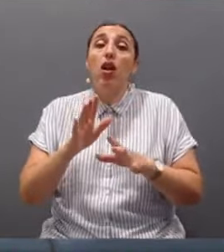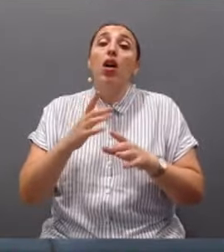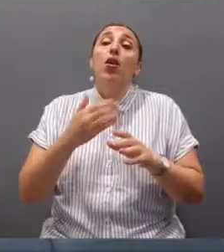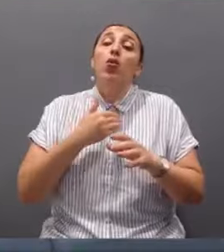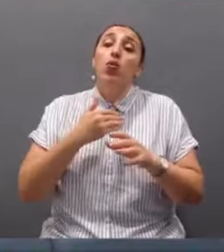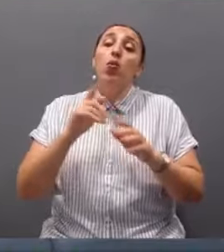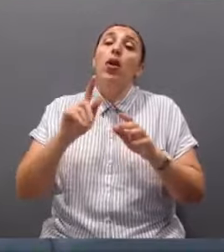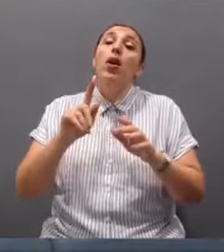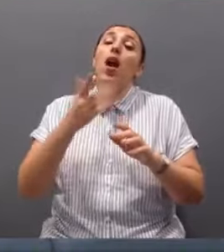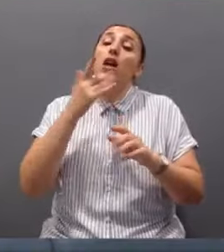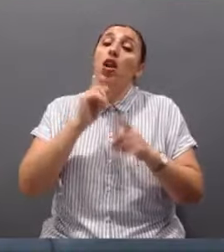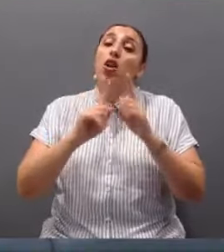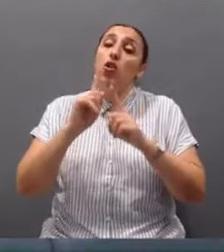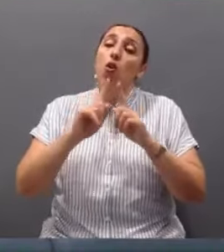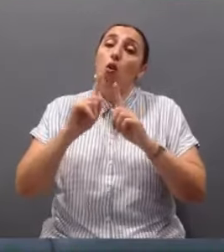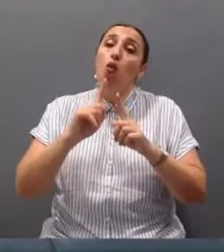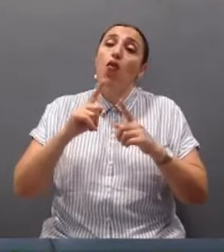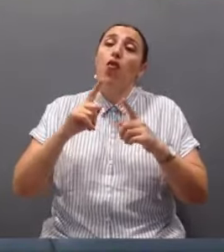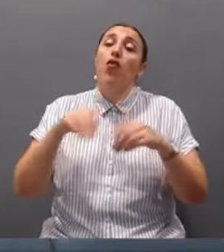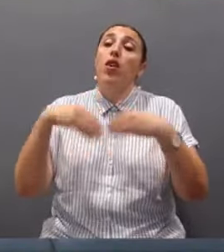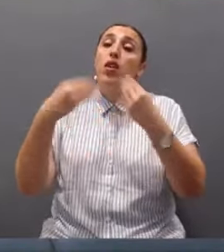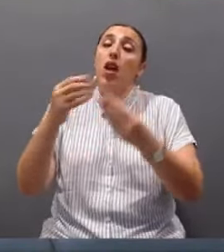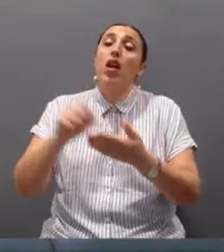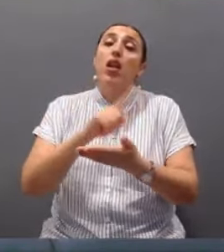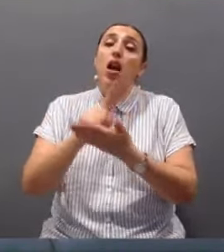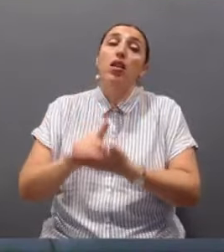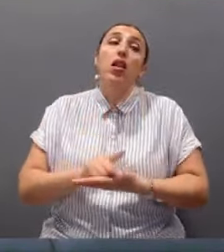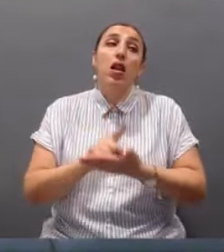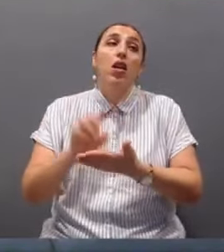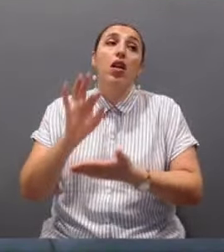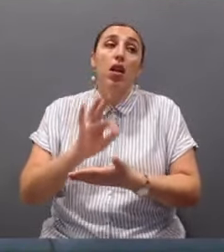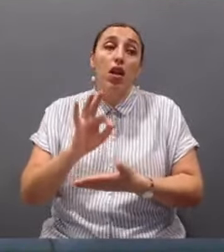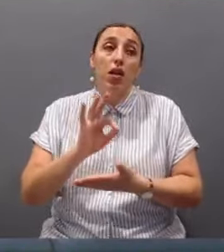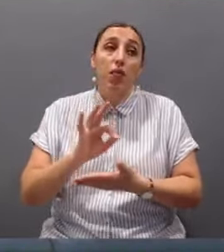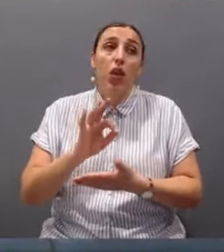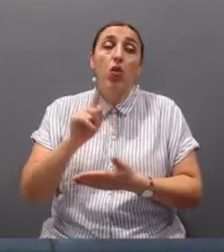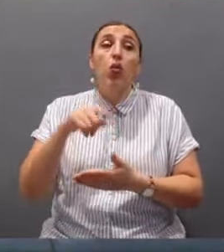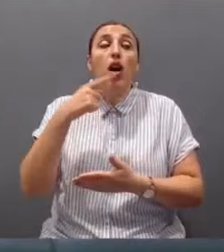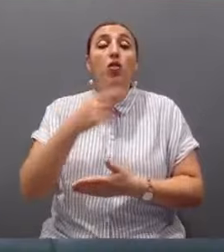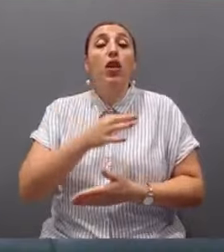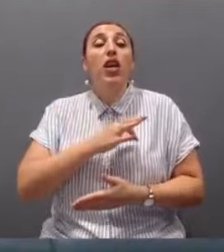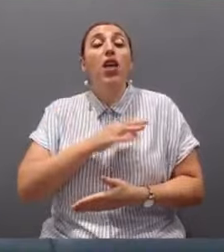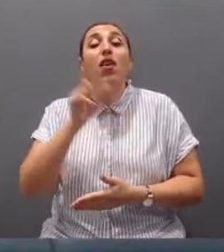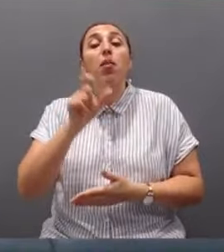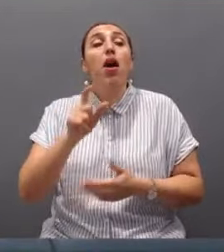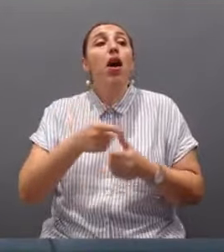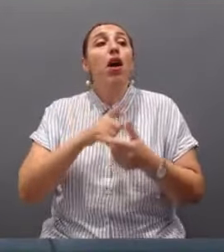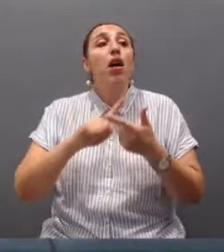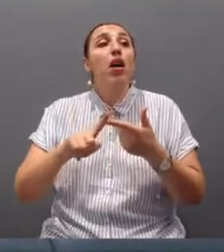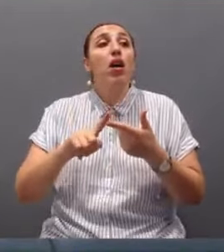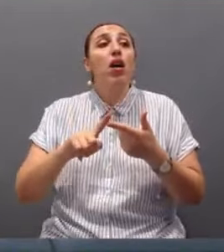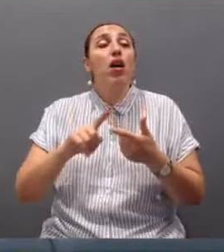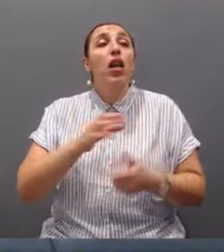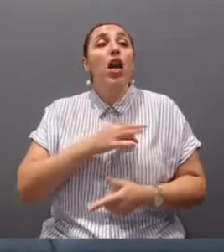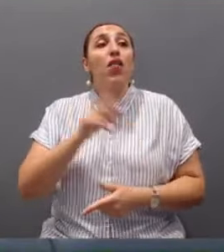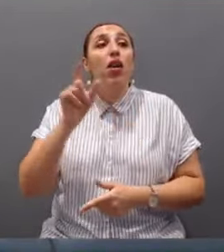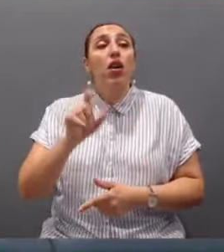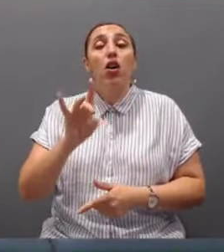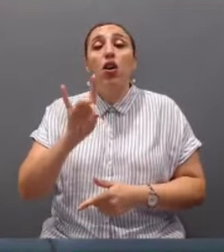ժողովին շատ հարցեր։ Հաջորդը ինչ վերաբերվում է, դուք հարցրեցիք Իրավաբանի անուն, ազգանը շարադրանքը գրել է